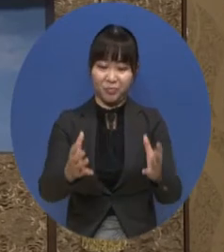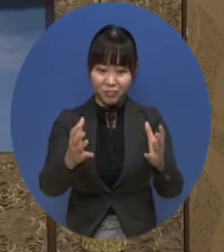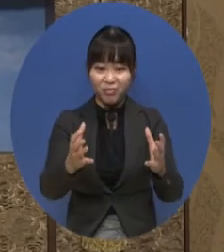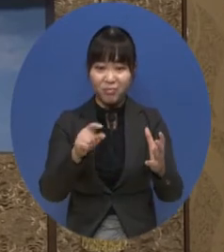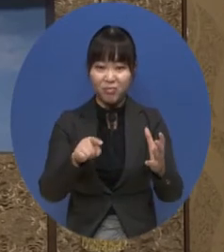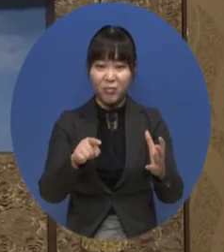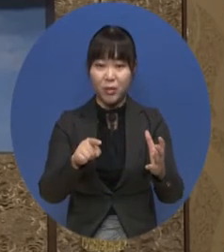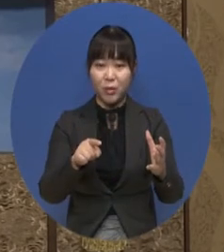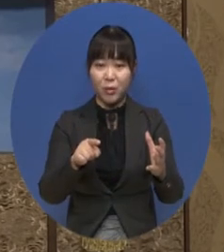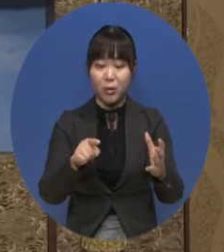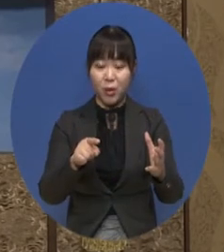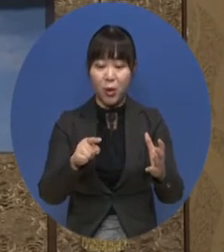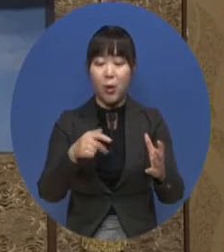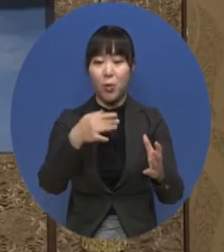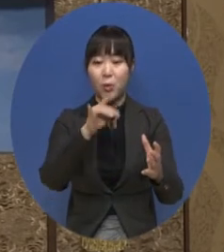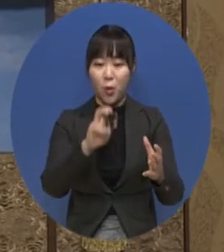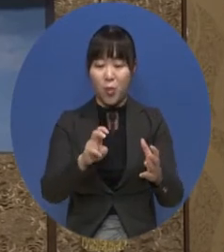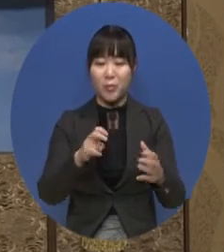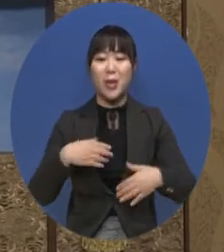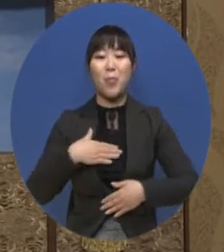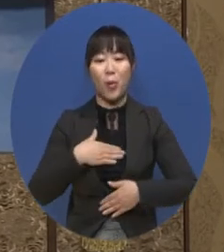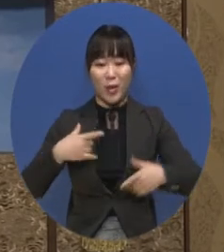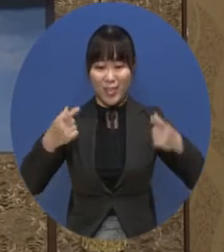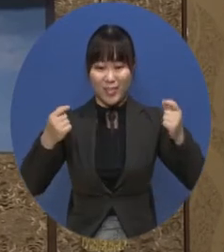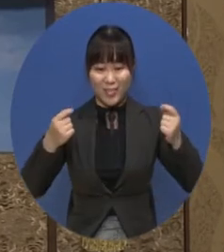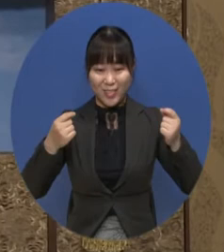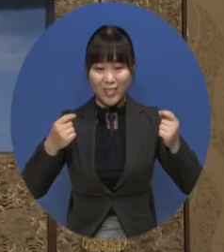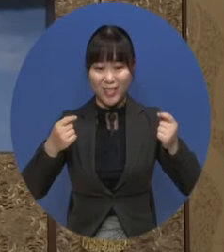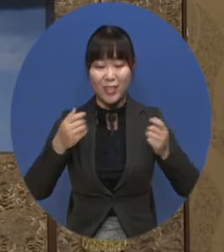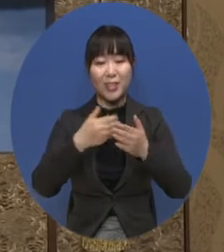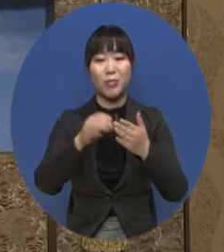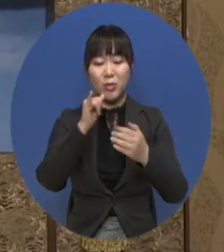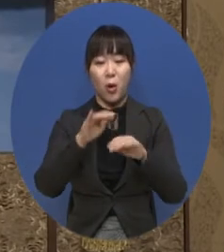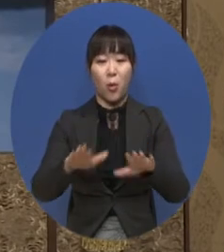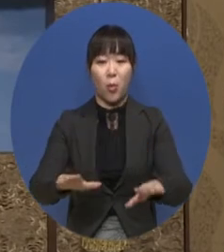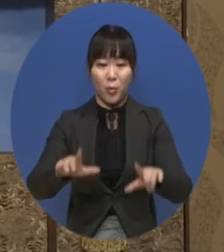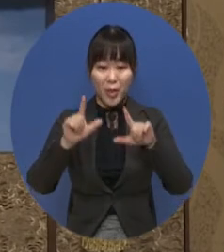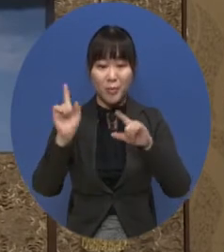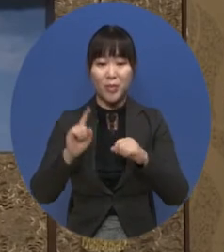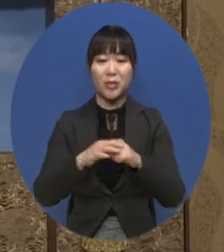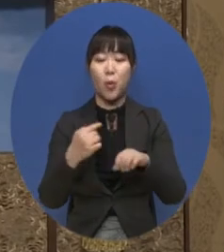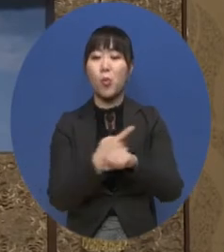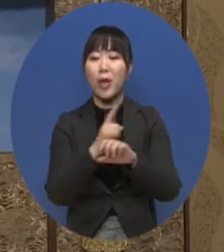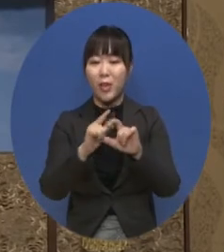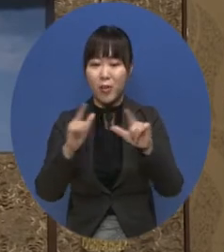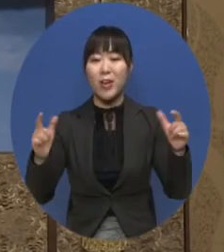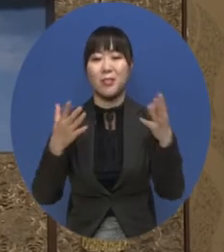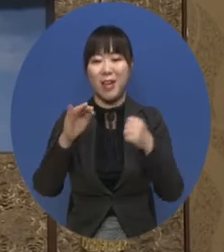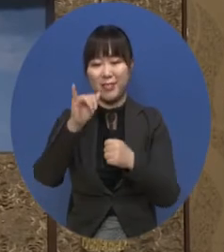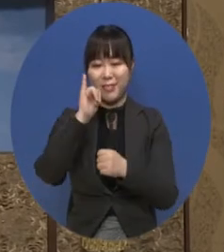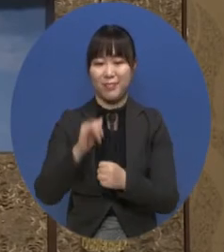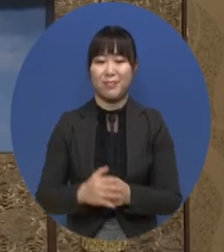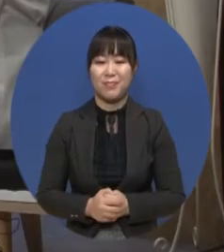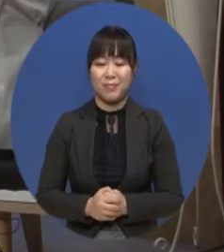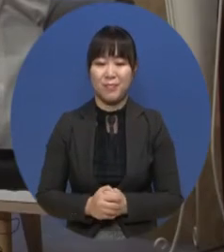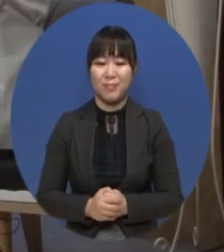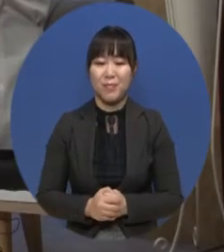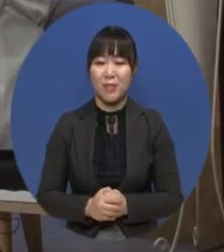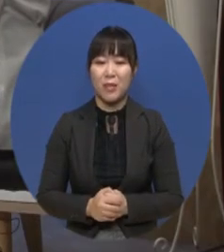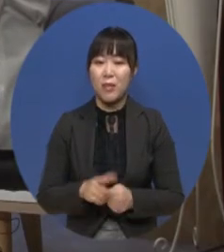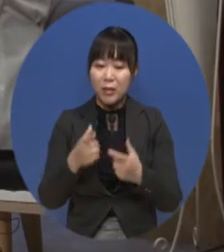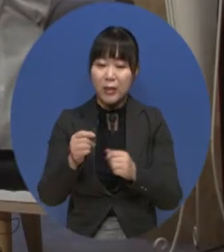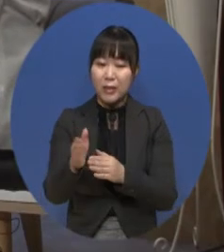이렇게 그릇에 곰이 이렇게 목욕하고 있는 게 있는데요. 네. 이제 올해 나오는 거는 그 외에 다양한 것들이 있습니다. 그러니까